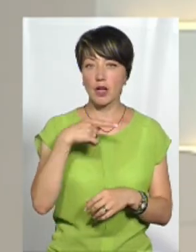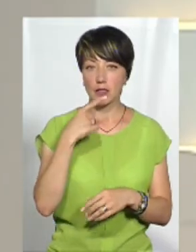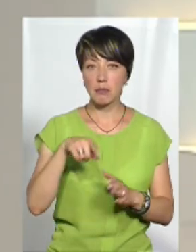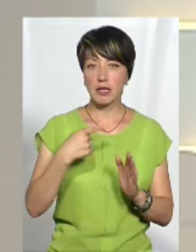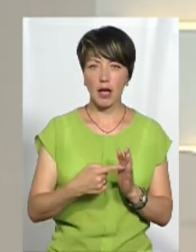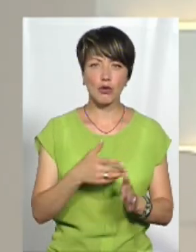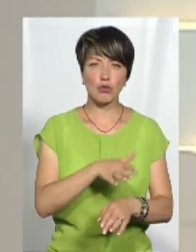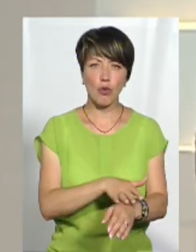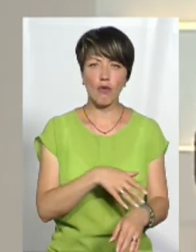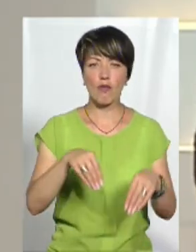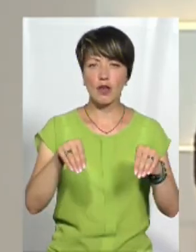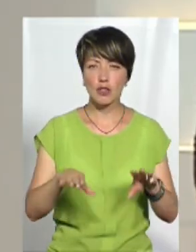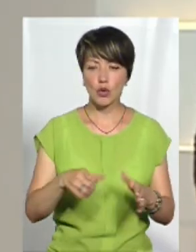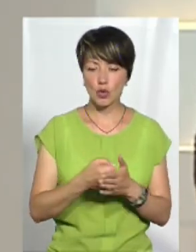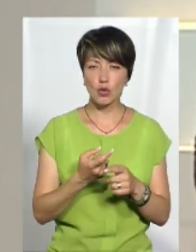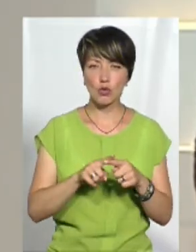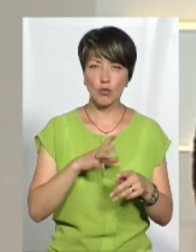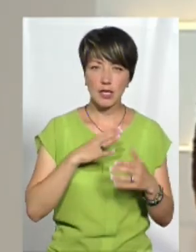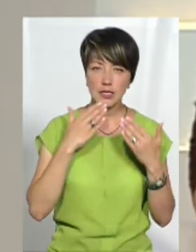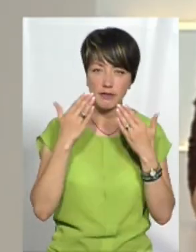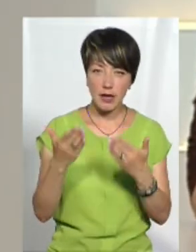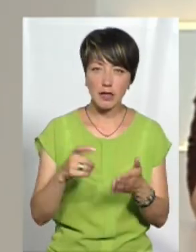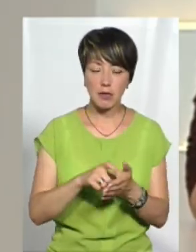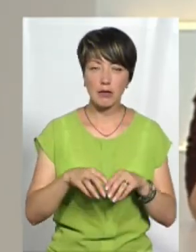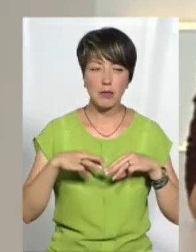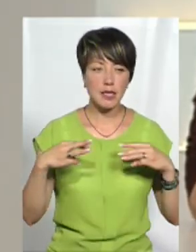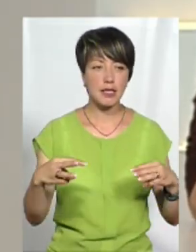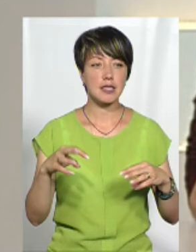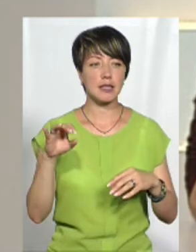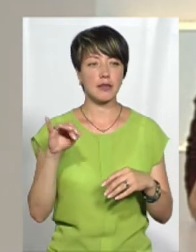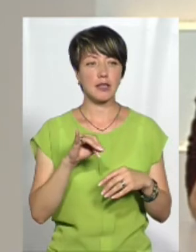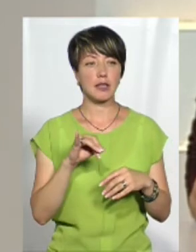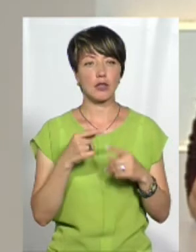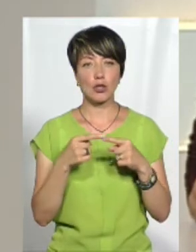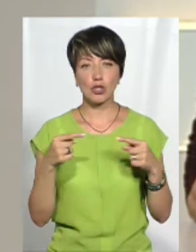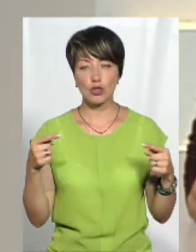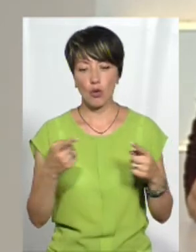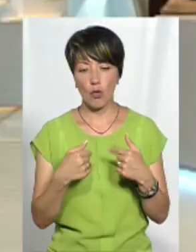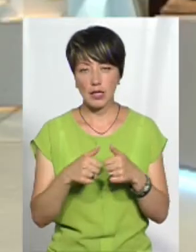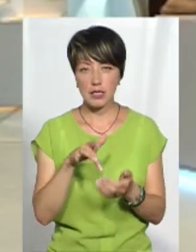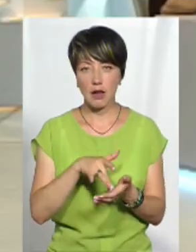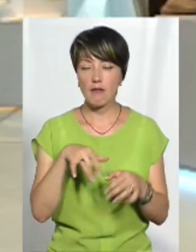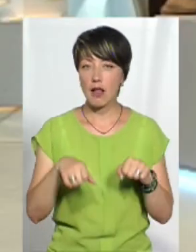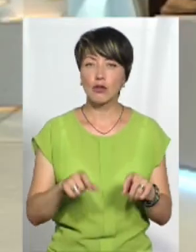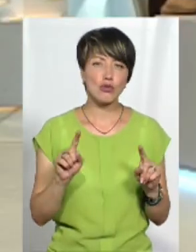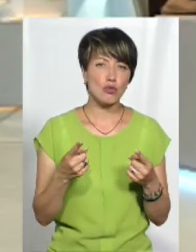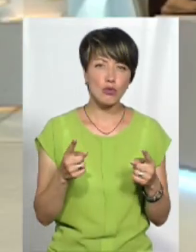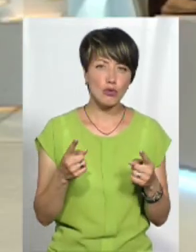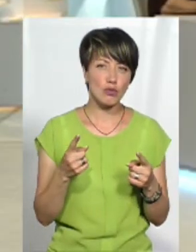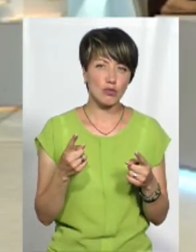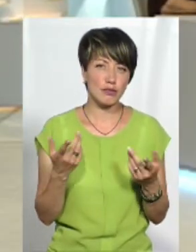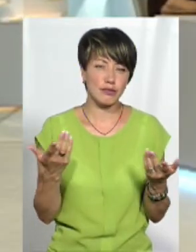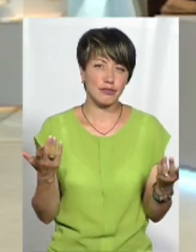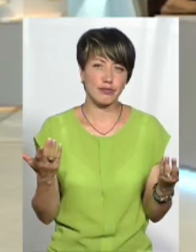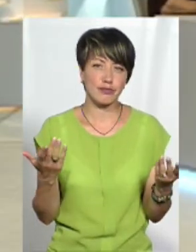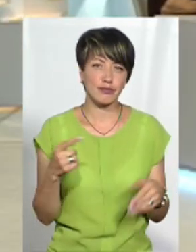так довго вирішувалося, і до цього було звернення до Кабінету міністрів і до інших органів центральної влади. Але чому вони не чують, чому